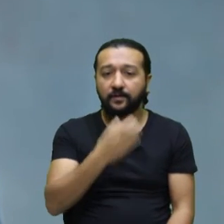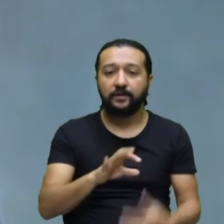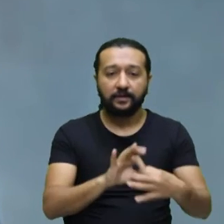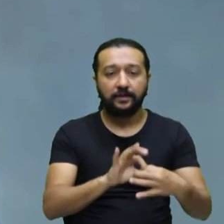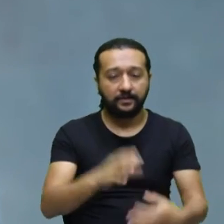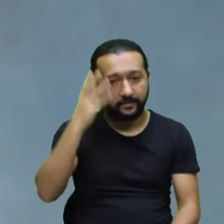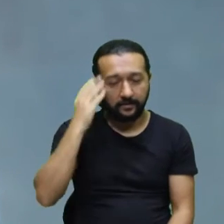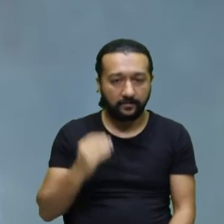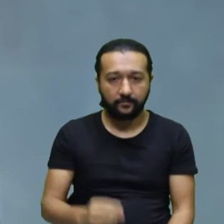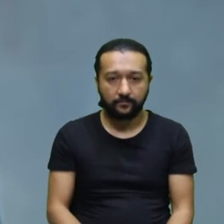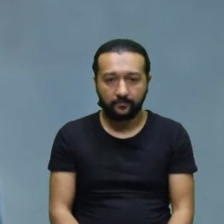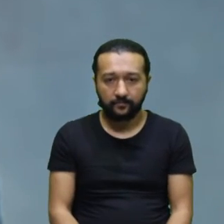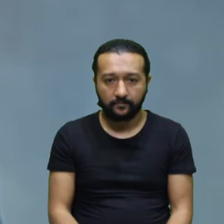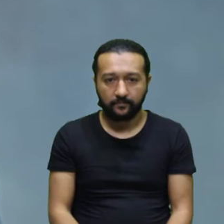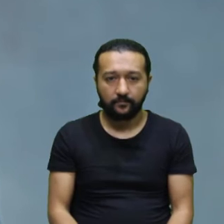Sadakatinizi anladım.